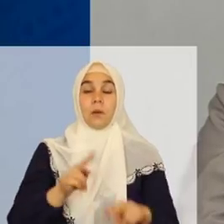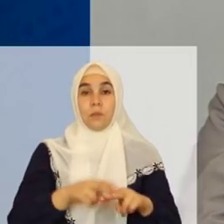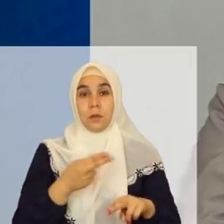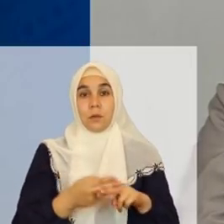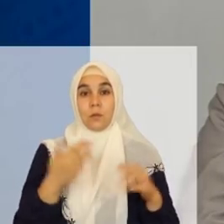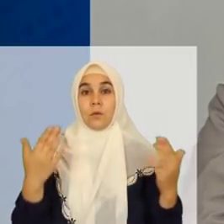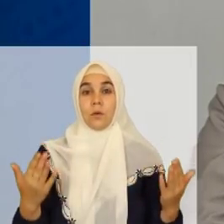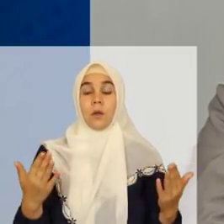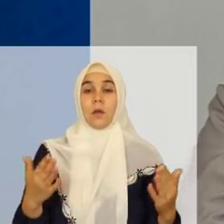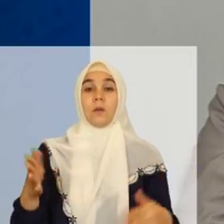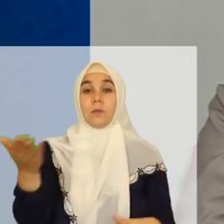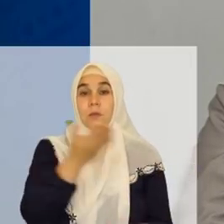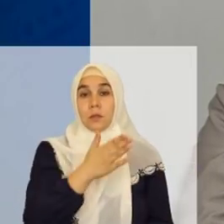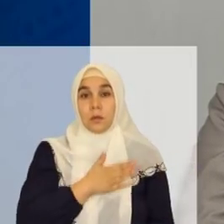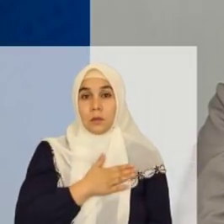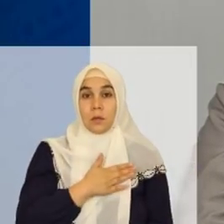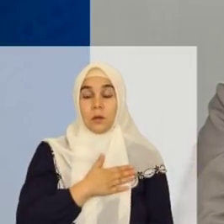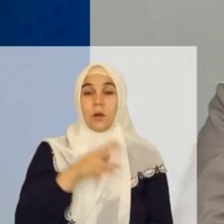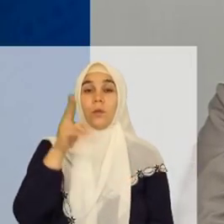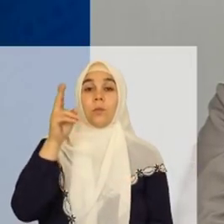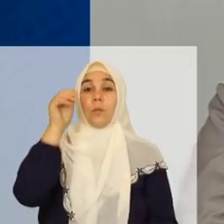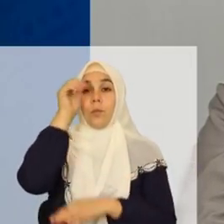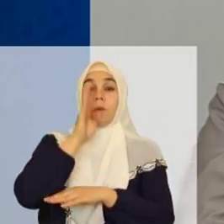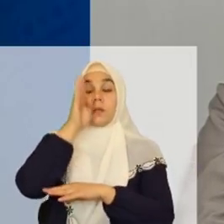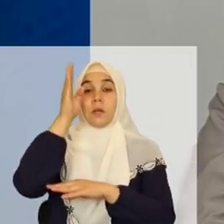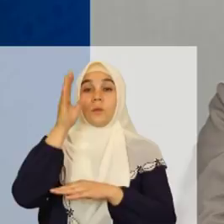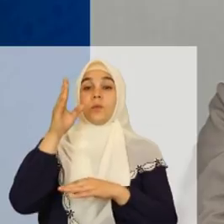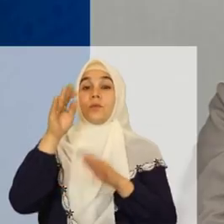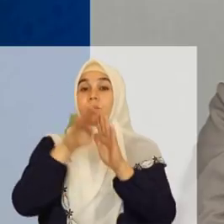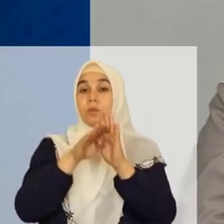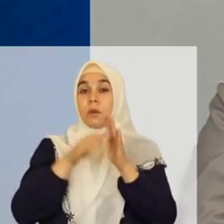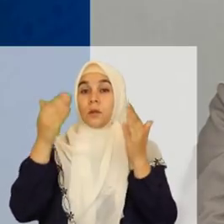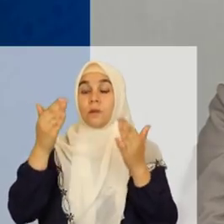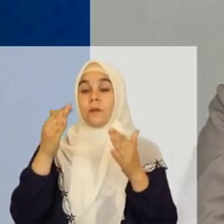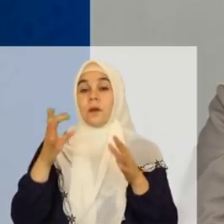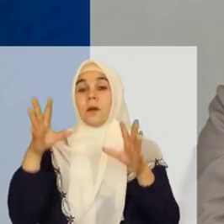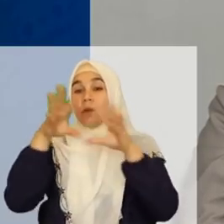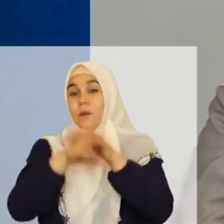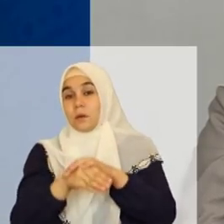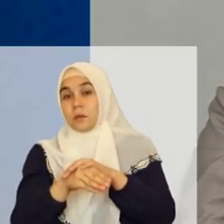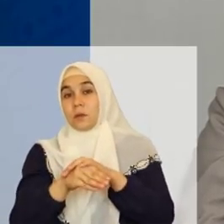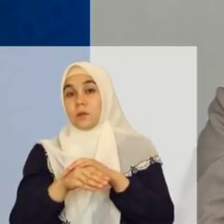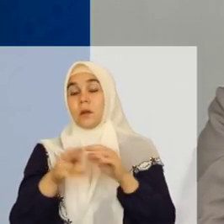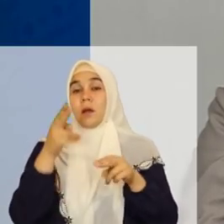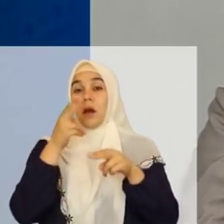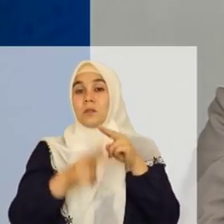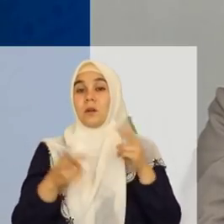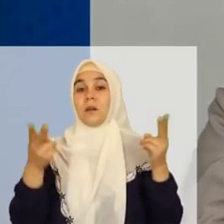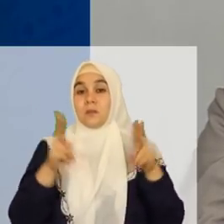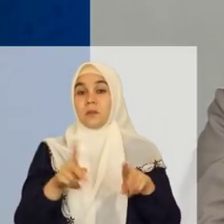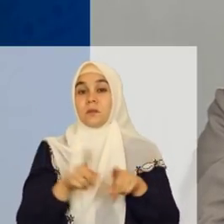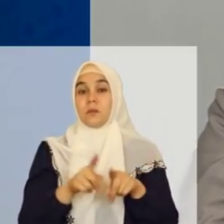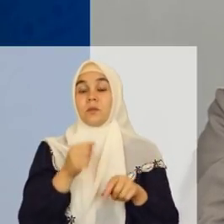Shuningdek, bizda bomdod namozining sunnati farzga qo'shilib qazo